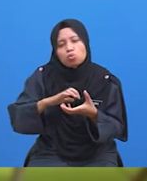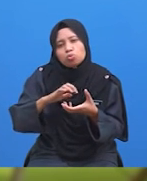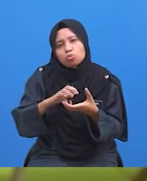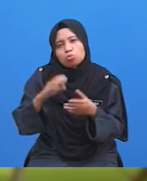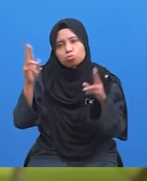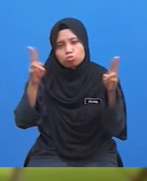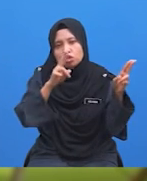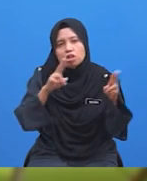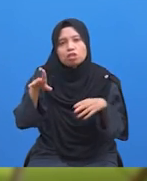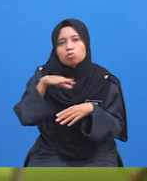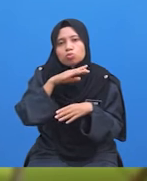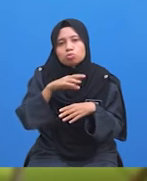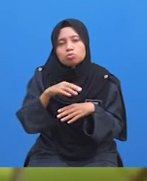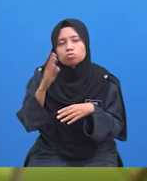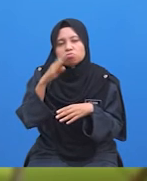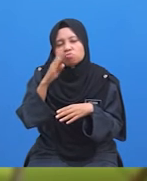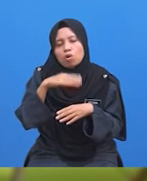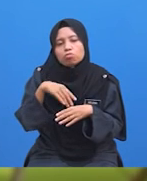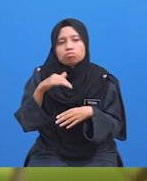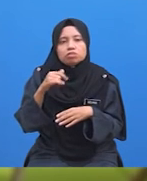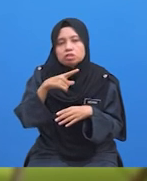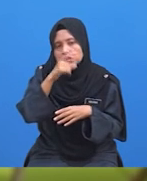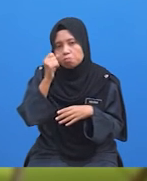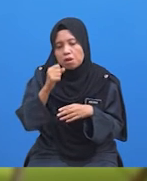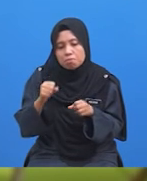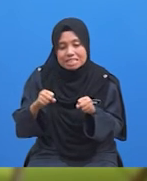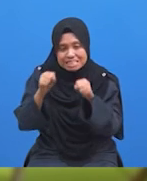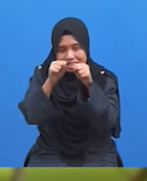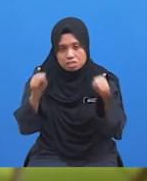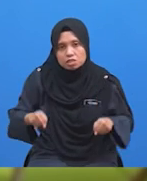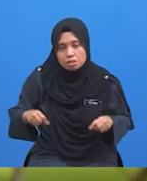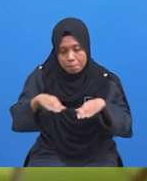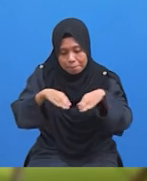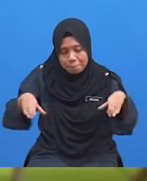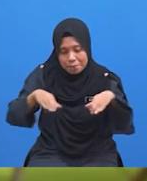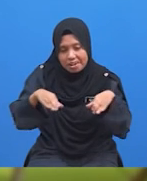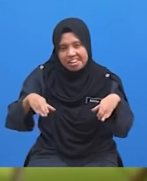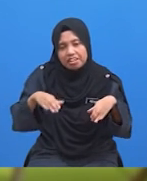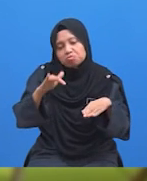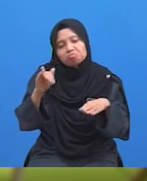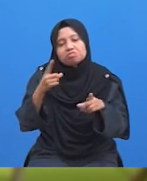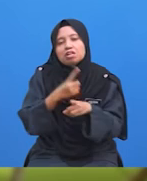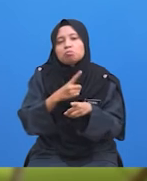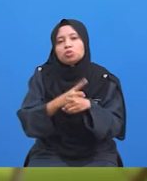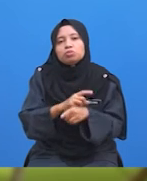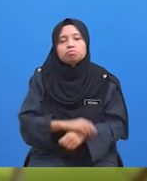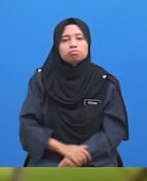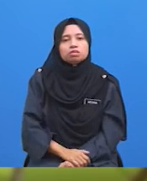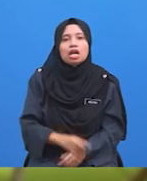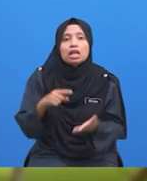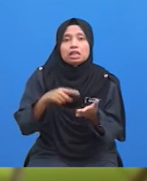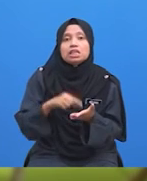dan bau di kawasan setinggan cranes sistem kepartaian dan kumbahan yang tidak sistematik